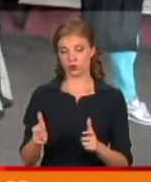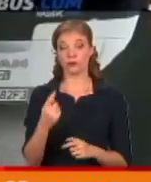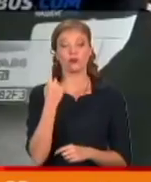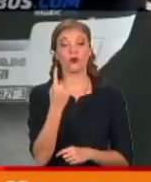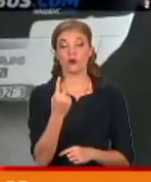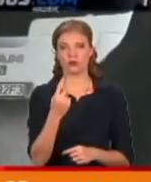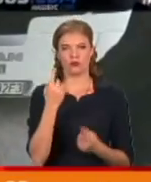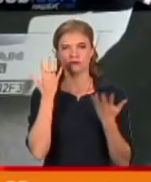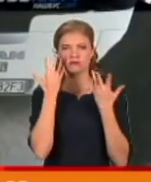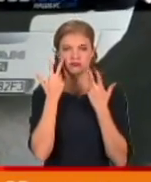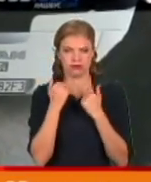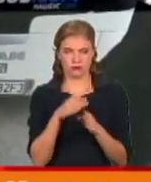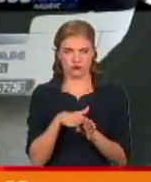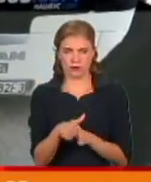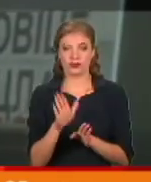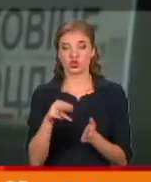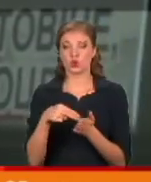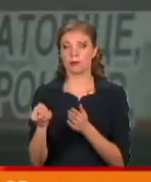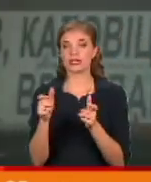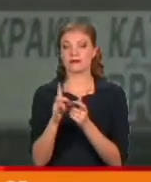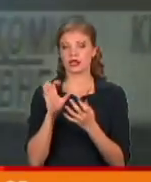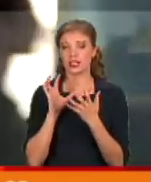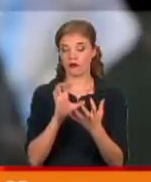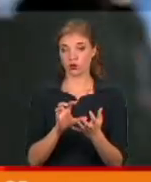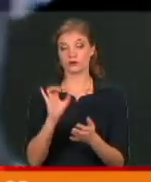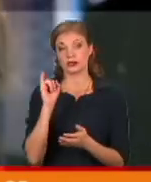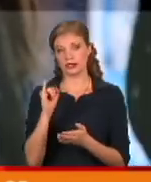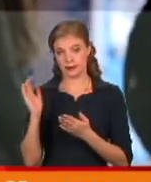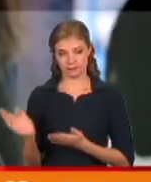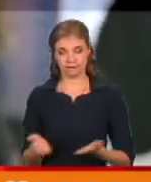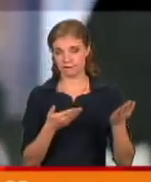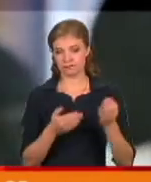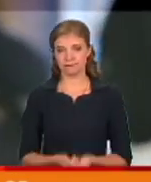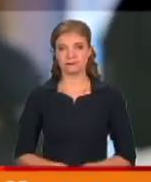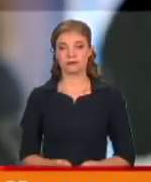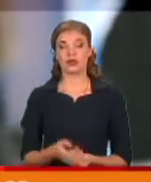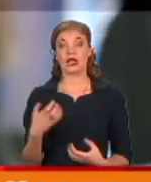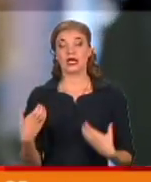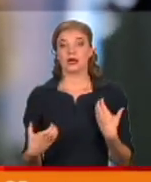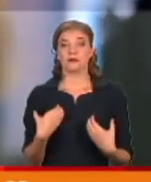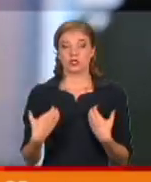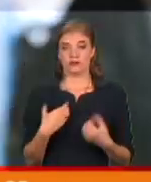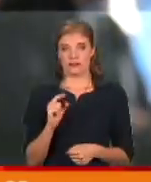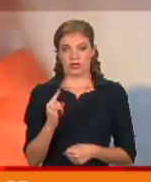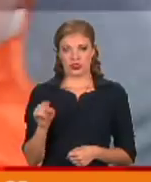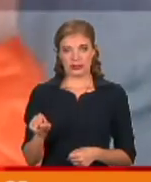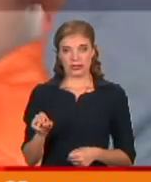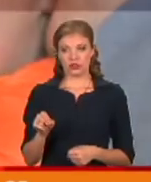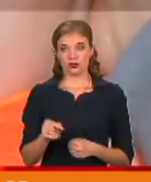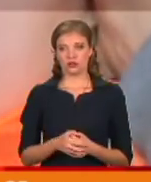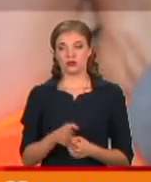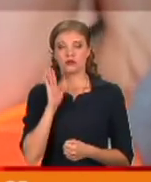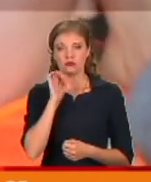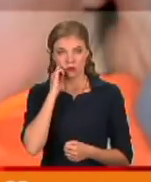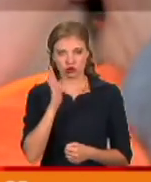слово – сервіс у повні. Лише купити квитки на автобус і наважитися. Переживав більш за дитину. Бабушко,